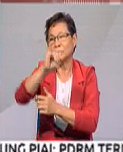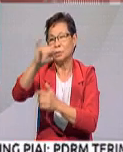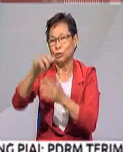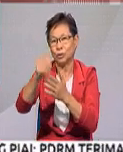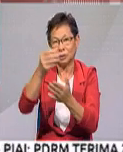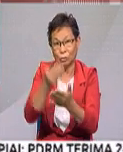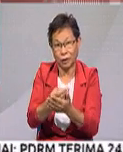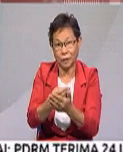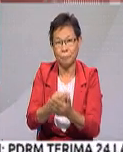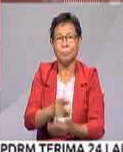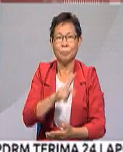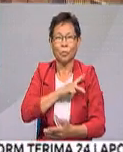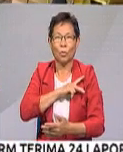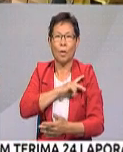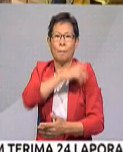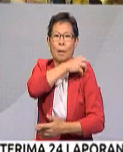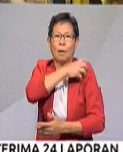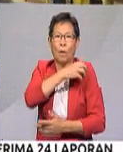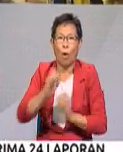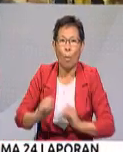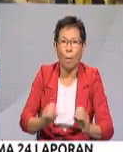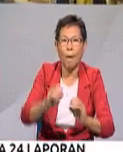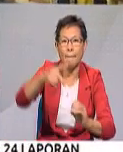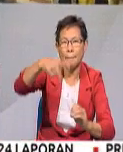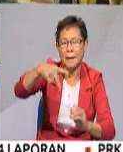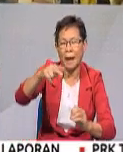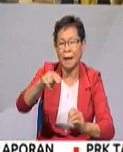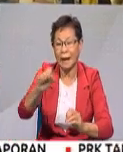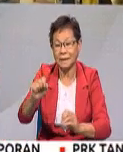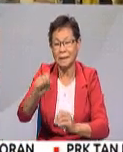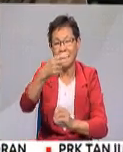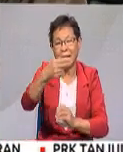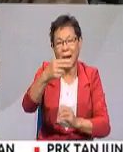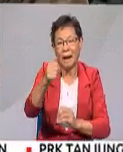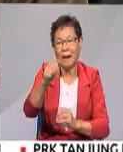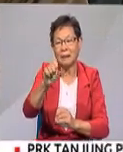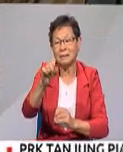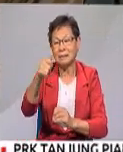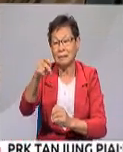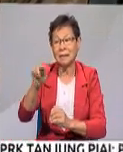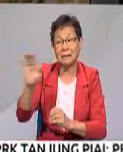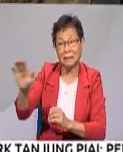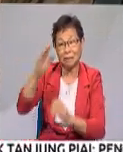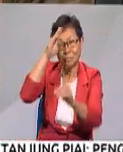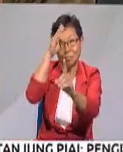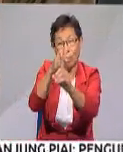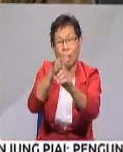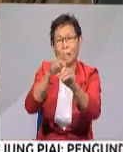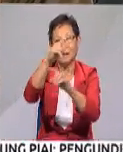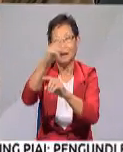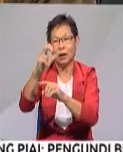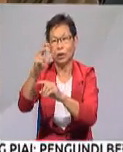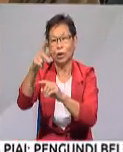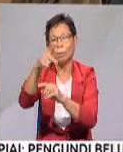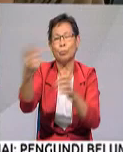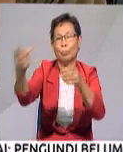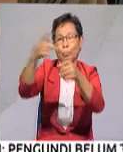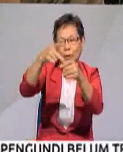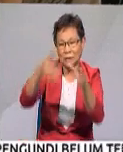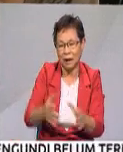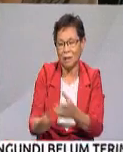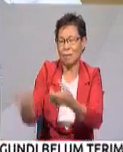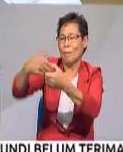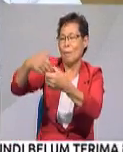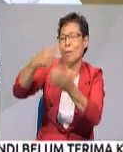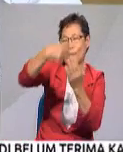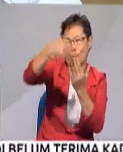RM25.9 juta. Menurut Ketua Pegawai Operasi Perniagaan PNAS Hassan Abdul Rahman, pihaknya menyasarkan 300 orang peserta terlibat